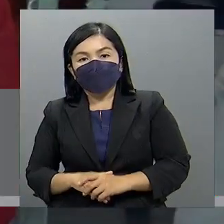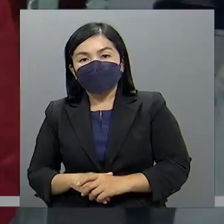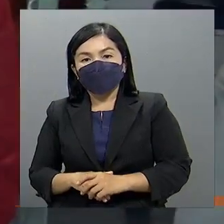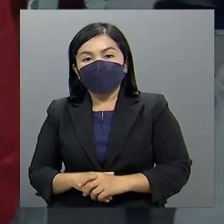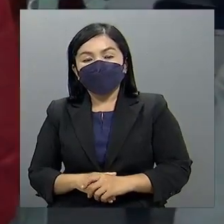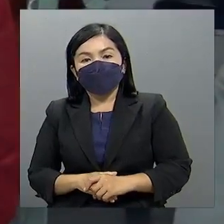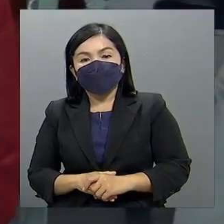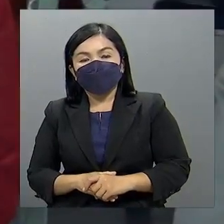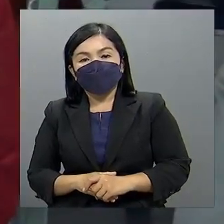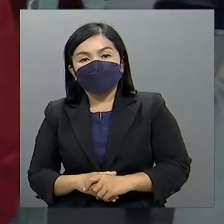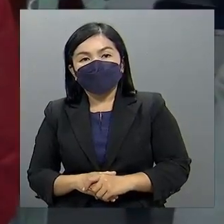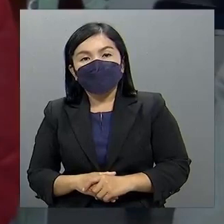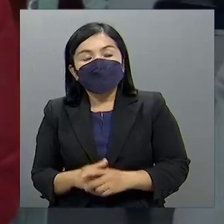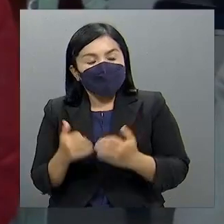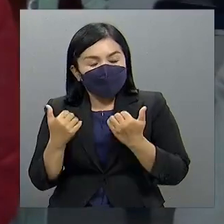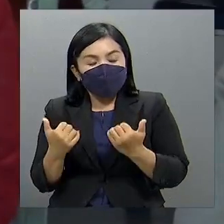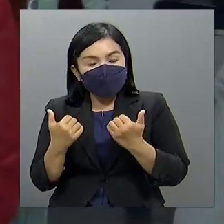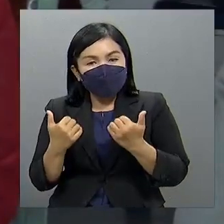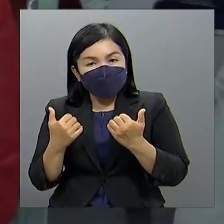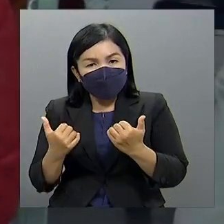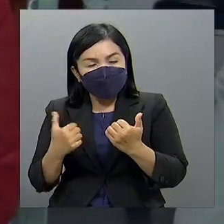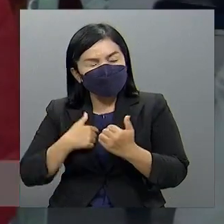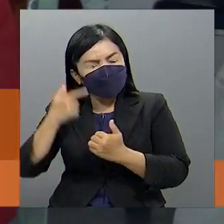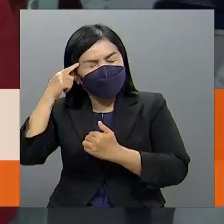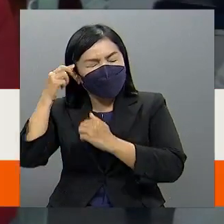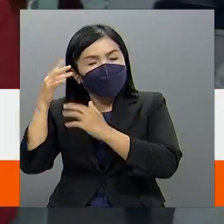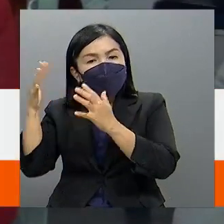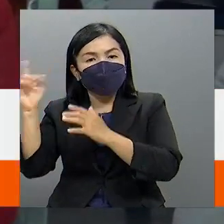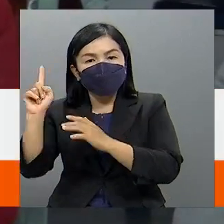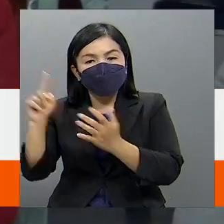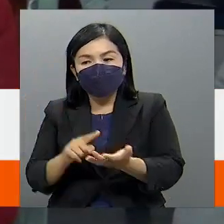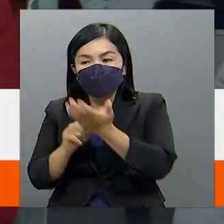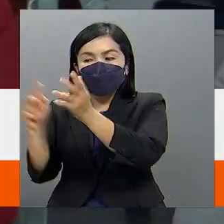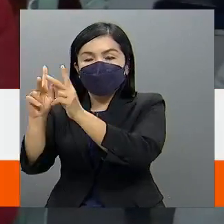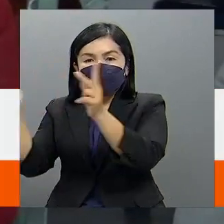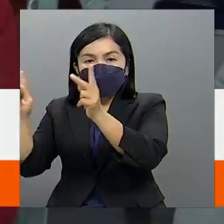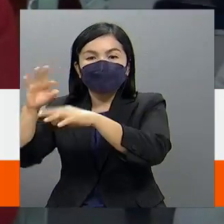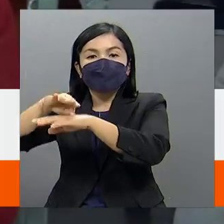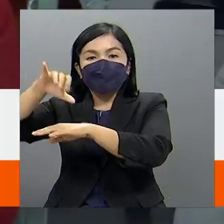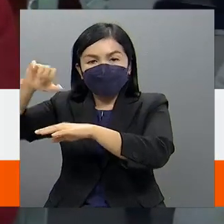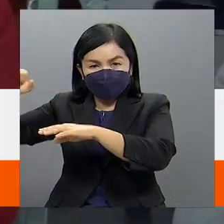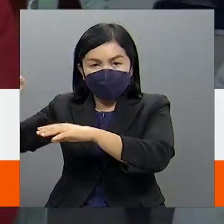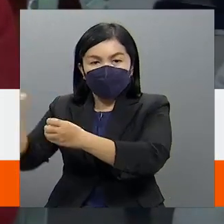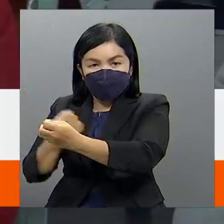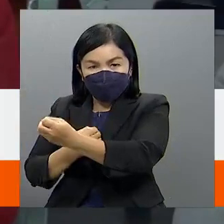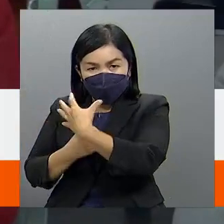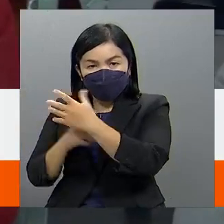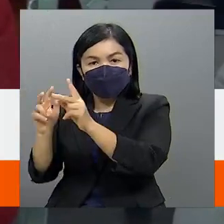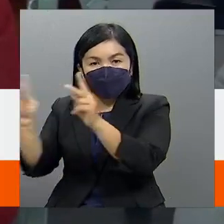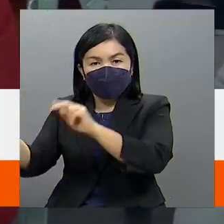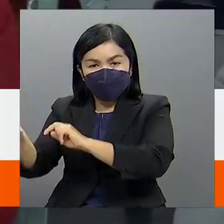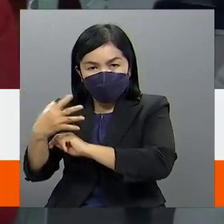ตอนนี้เราก็มีความหวังเพราะว่าทางกันมาที่การได้รับปากแล้วว่าปลายเดือน